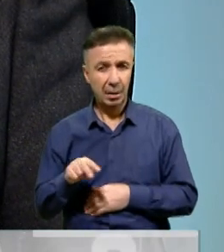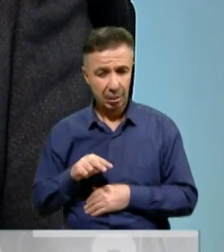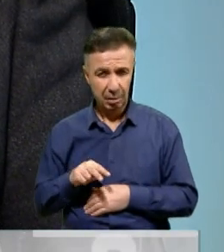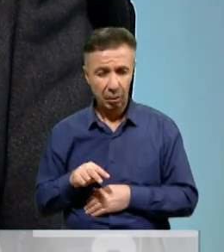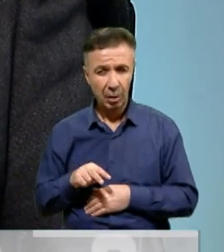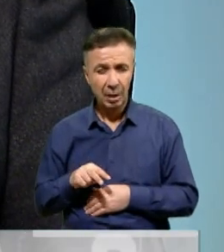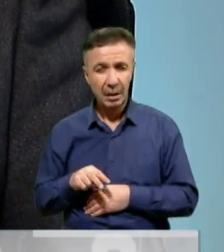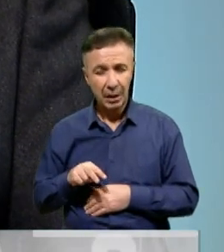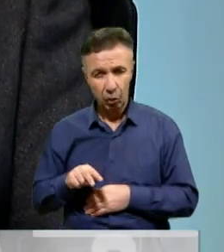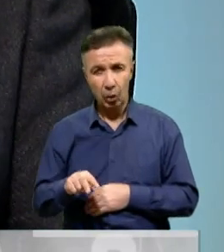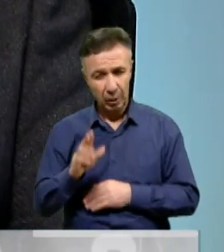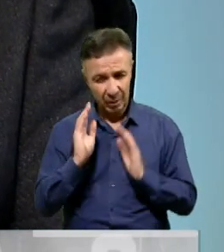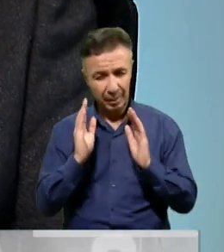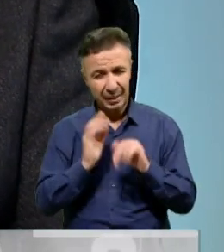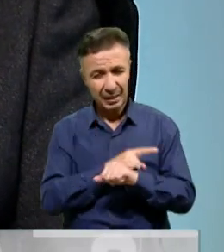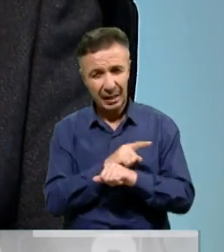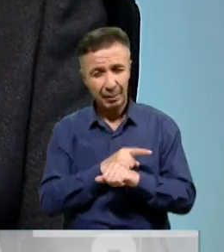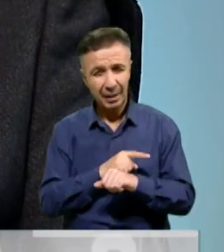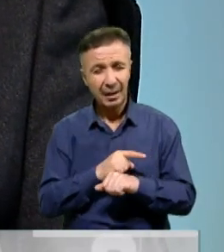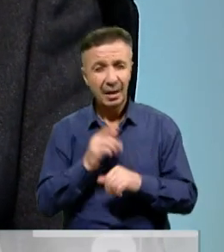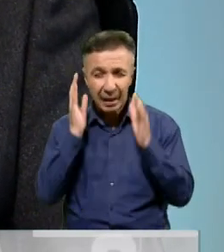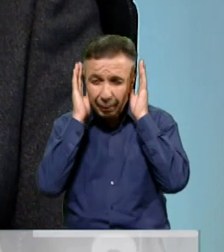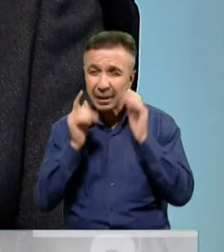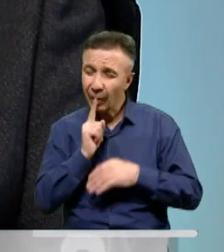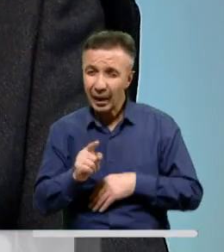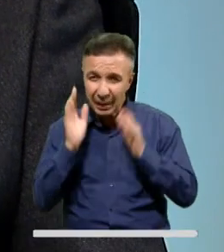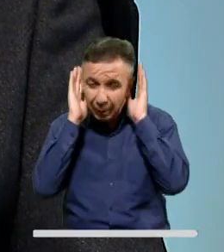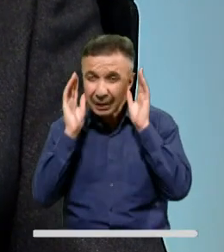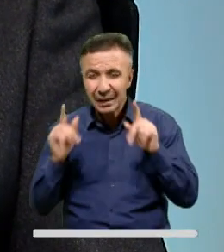seferidir namazını yolculuk esnasında kısaltarak